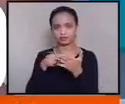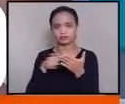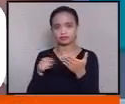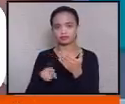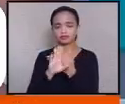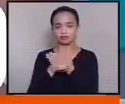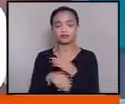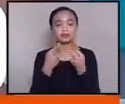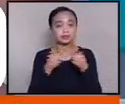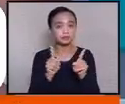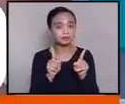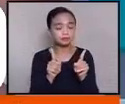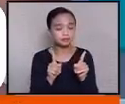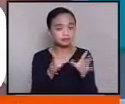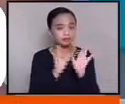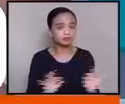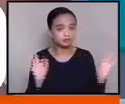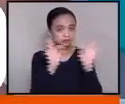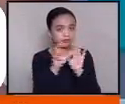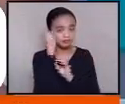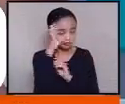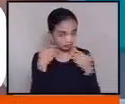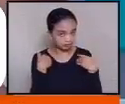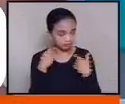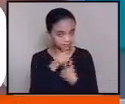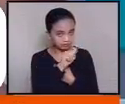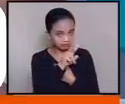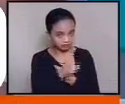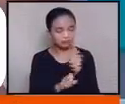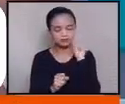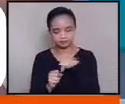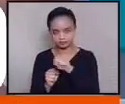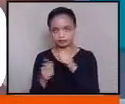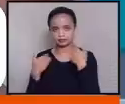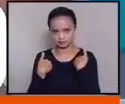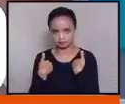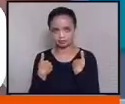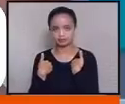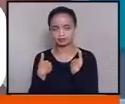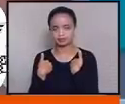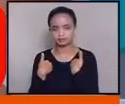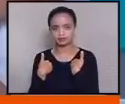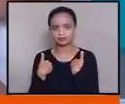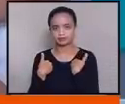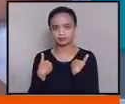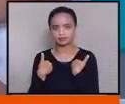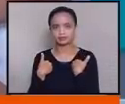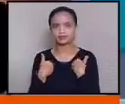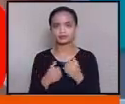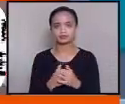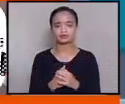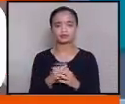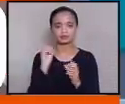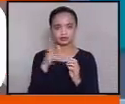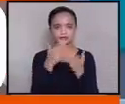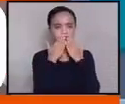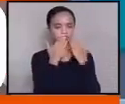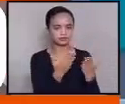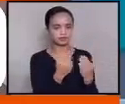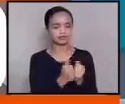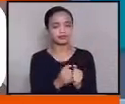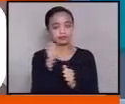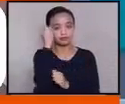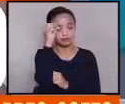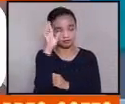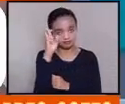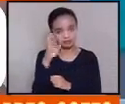inyo. Pero ang importante, sir, meron po, sir, talagang leave. Na leave. Opo. Ayun. May leave po tayo na... Ay, salamat. At saka, sir,